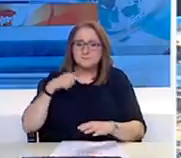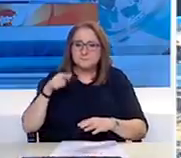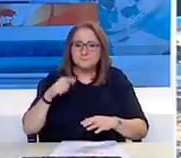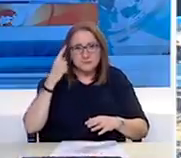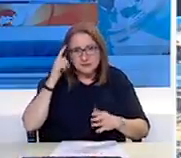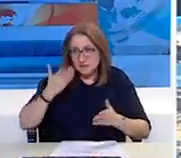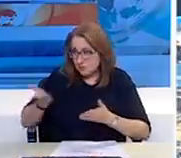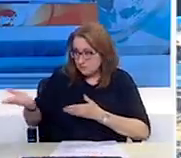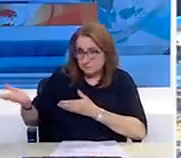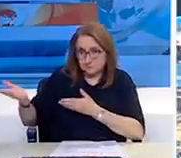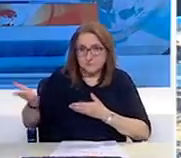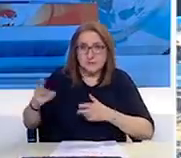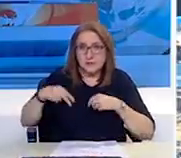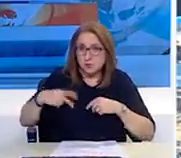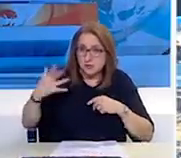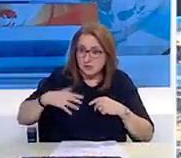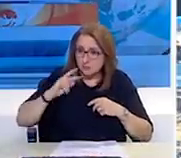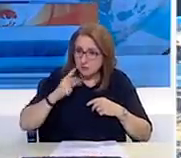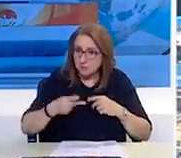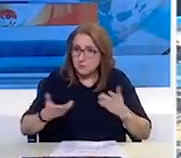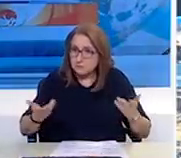από τους υπουργούς που είναι παρόντες.